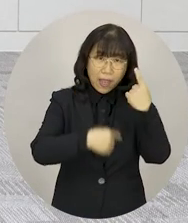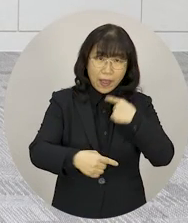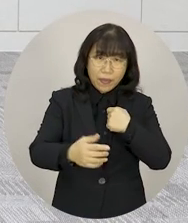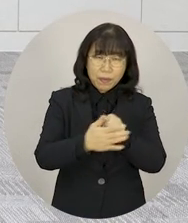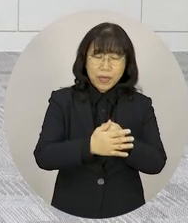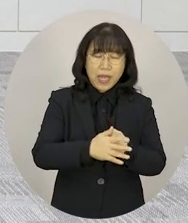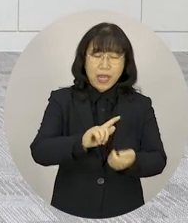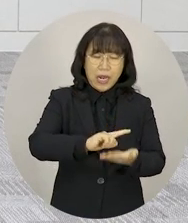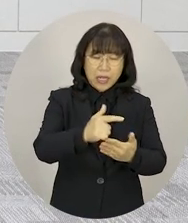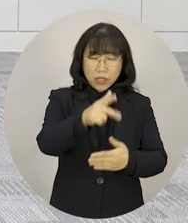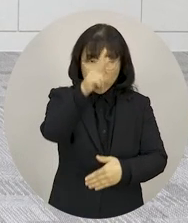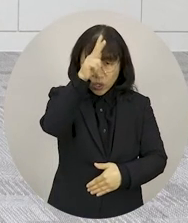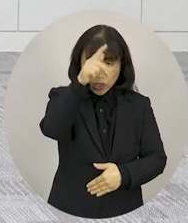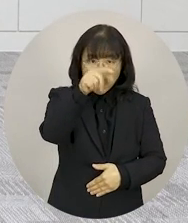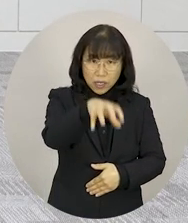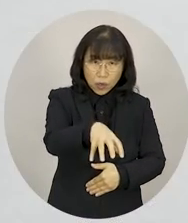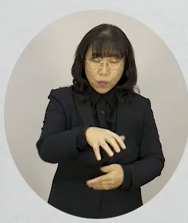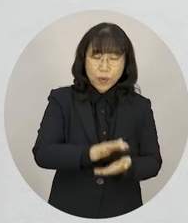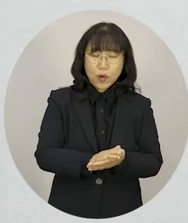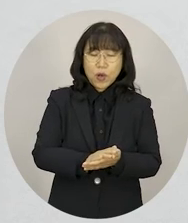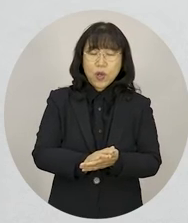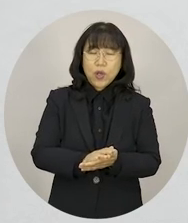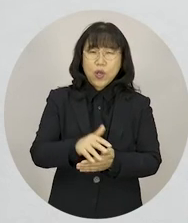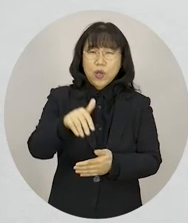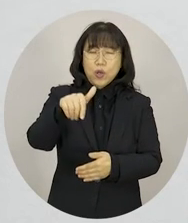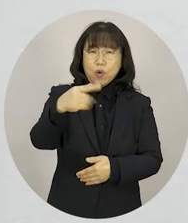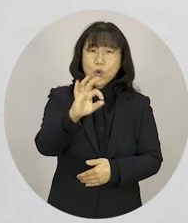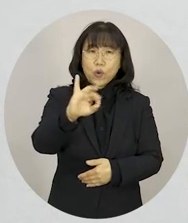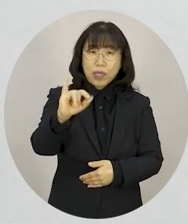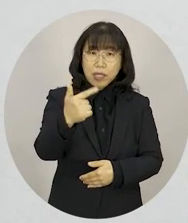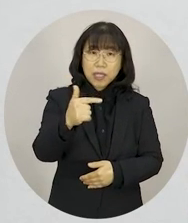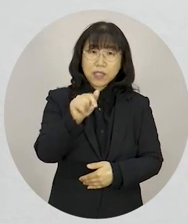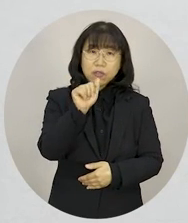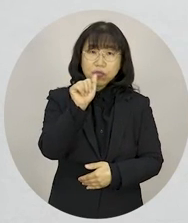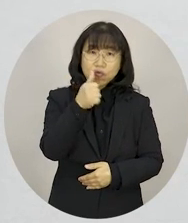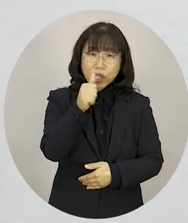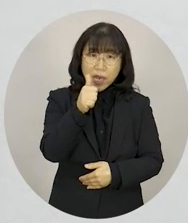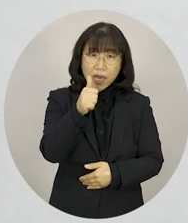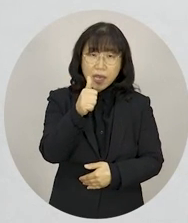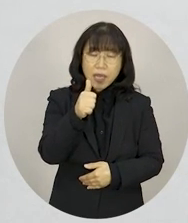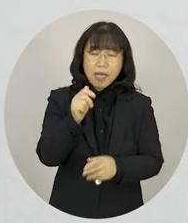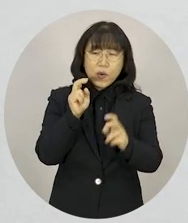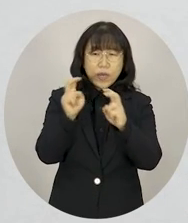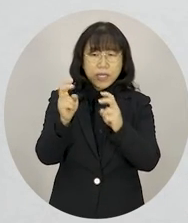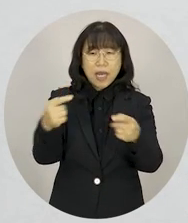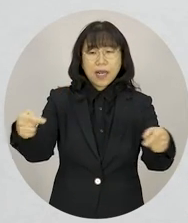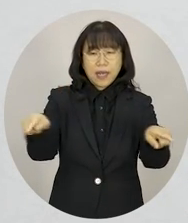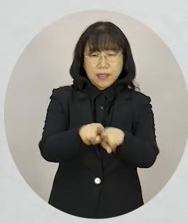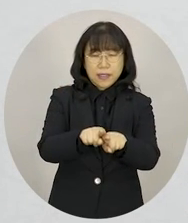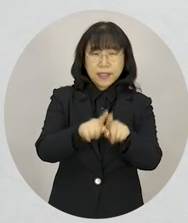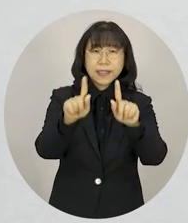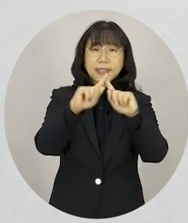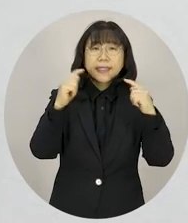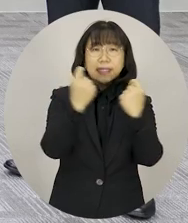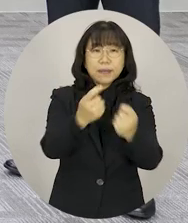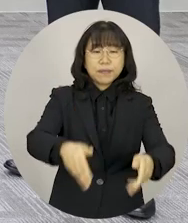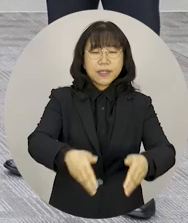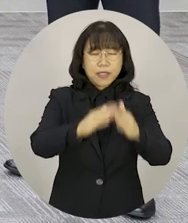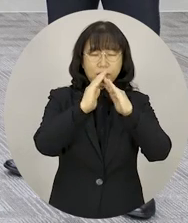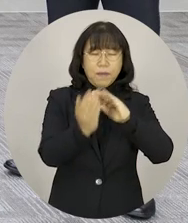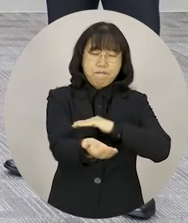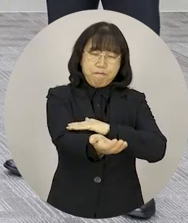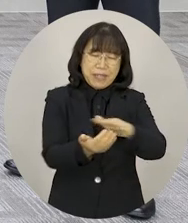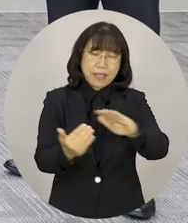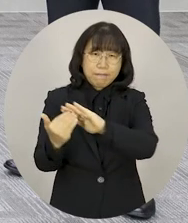위해 강서경찰서, 한국공인중개사협회와 업무협약을 체결하고 피해 예방 TF팀을 가동해